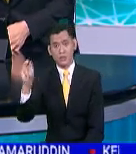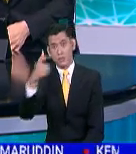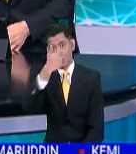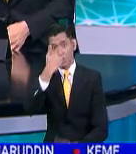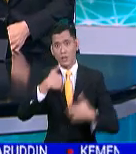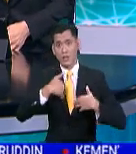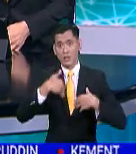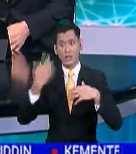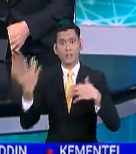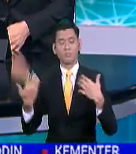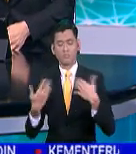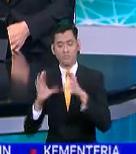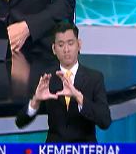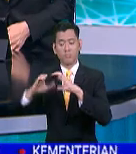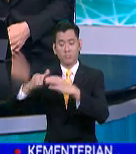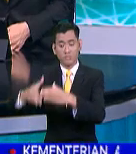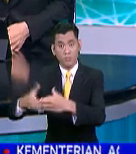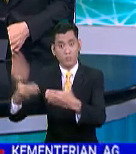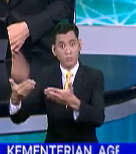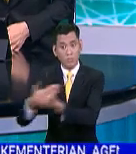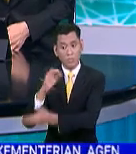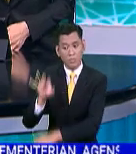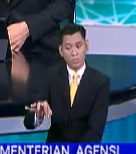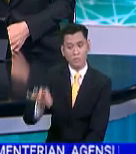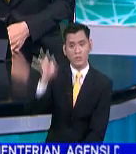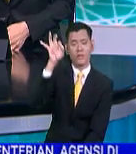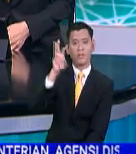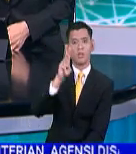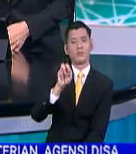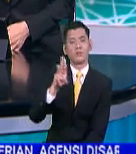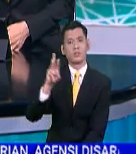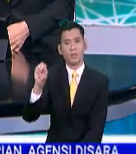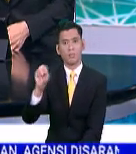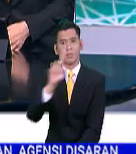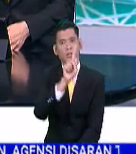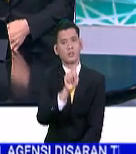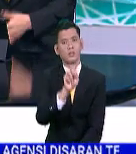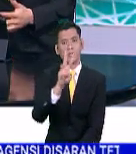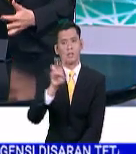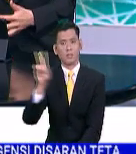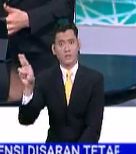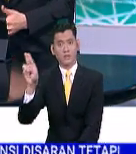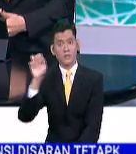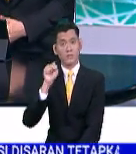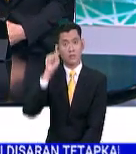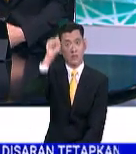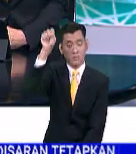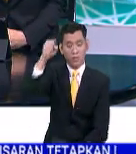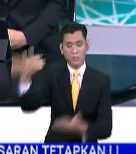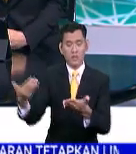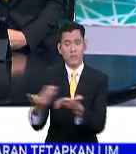satu kluster COVID-19 baharu di MRSM Tawau Sabah baru-baru ini yang